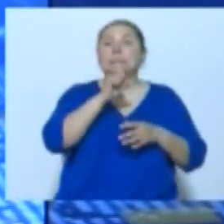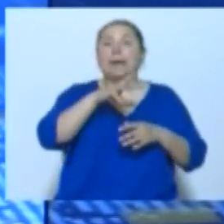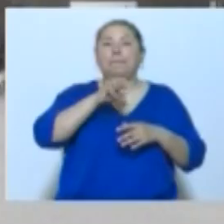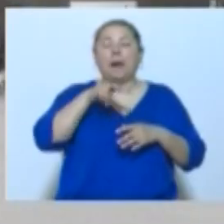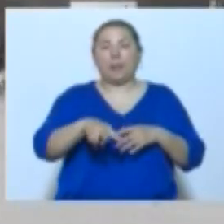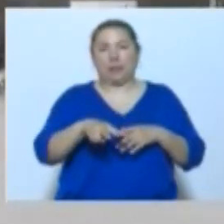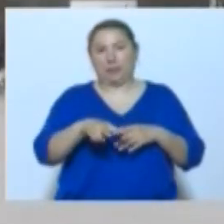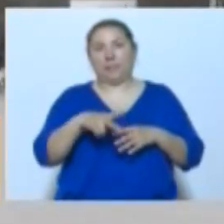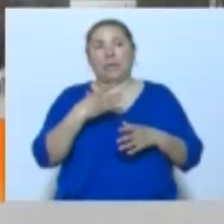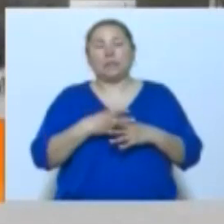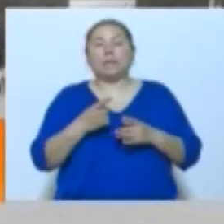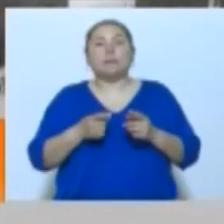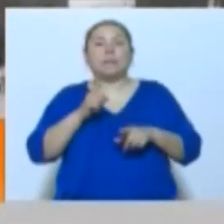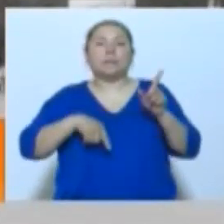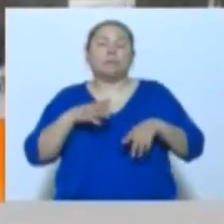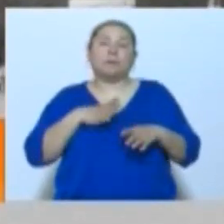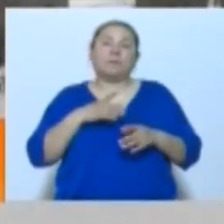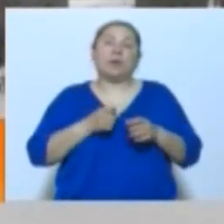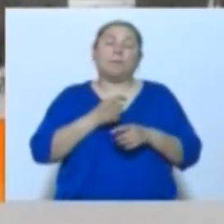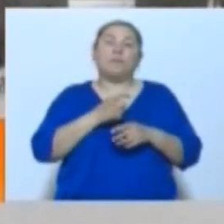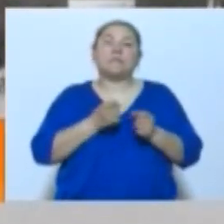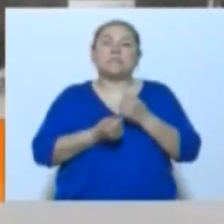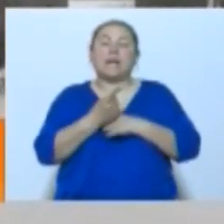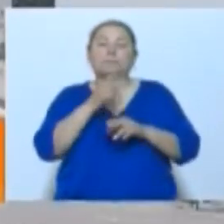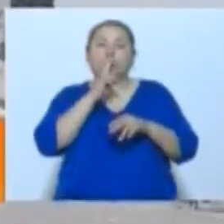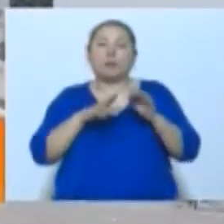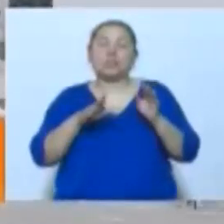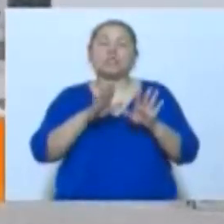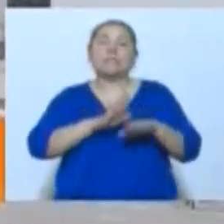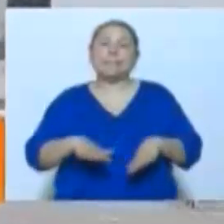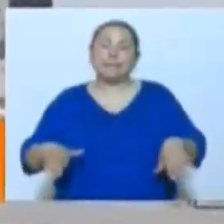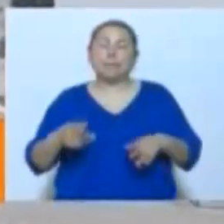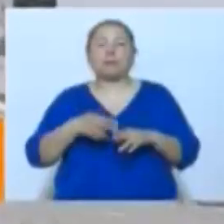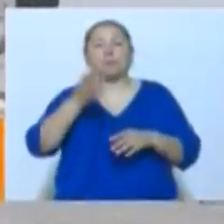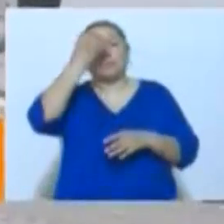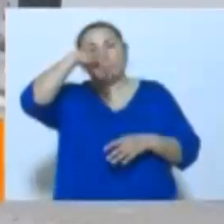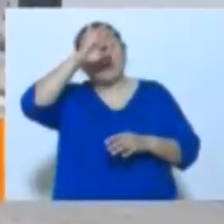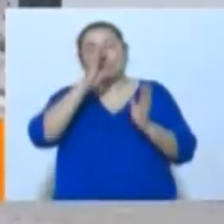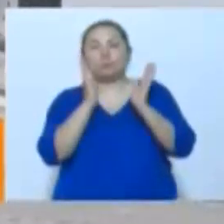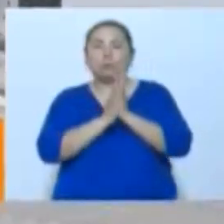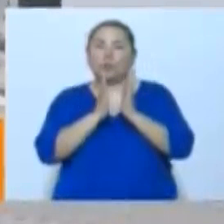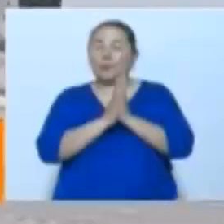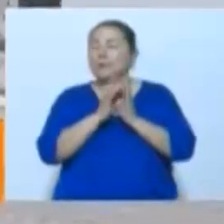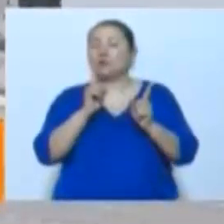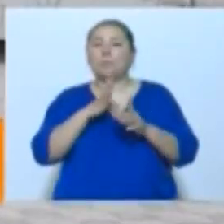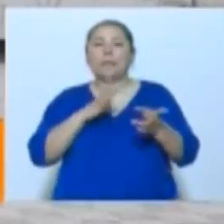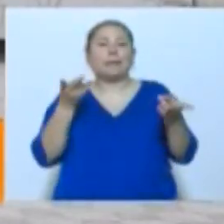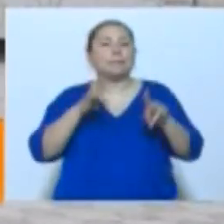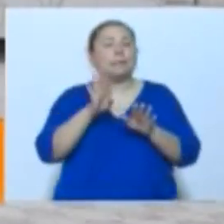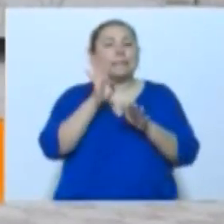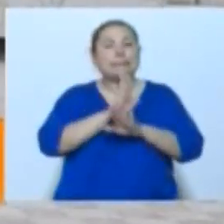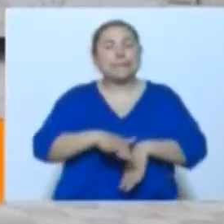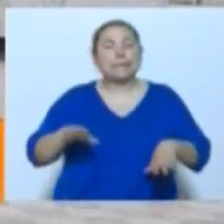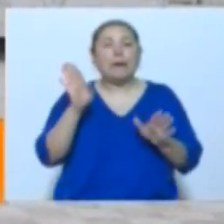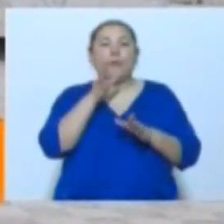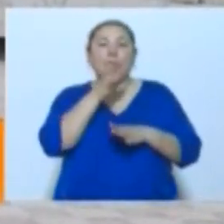масштабного мероприятия нередко возникает факт пропажи детей. В связи с этим областное управление полиции просит родителей не оставлять детей без присмотра